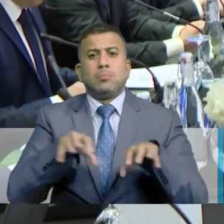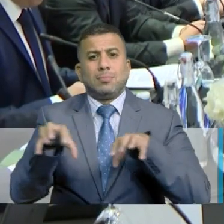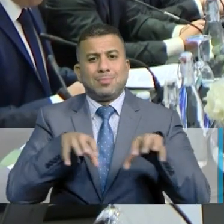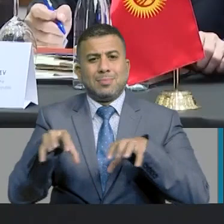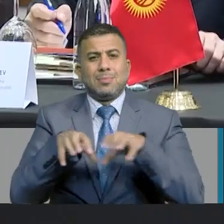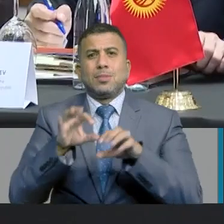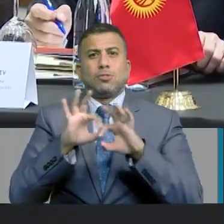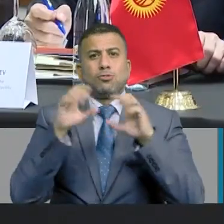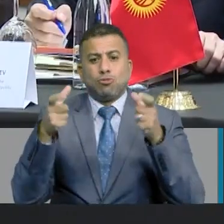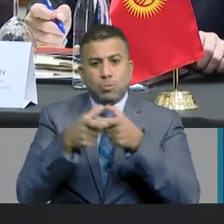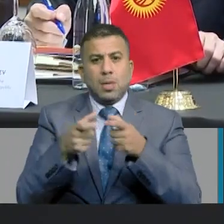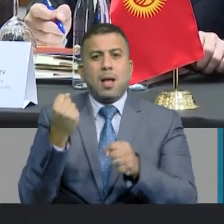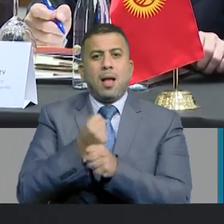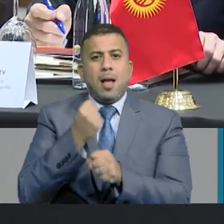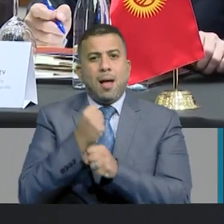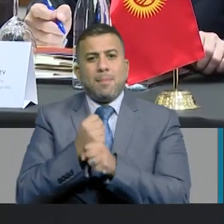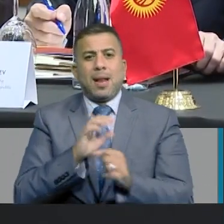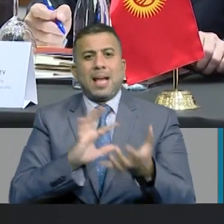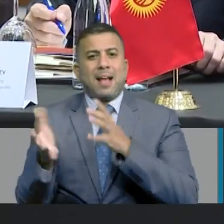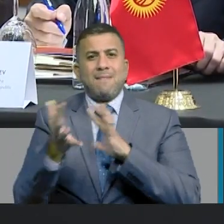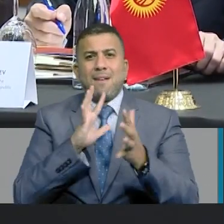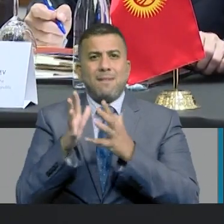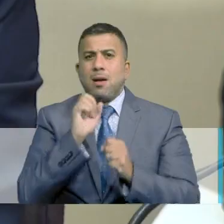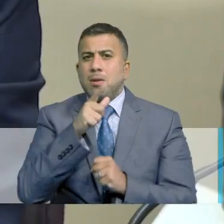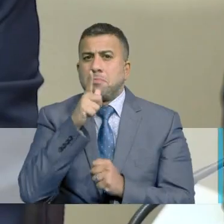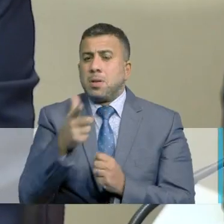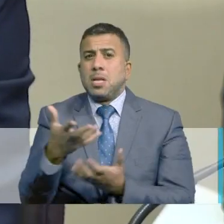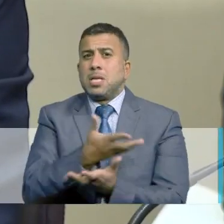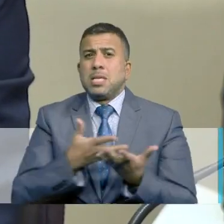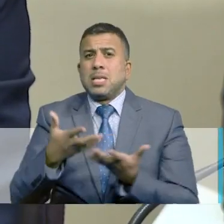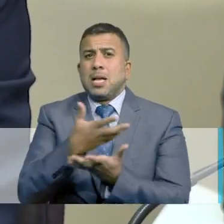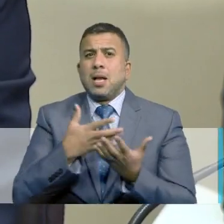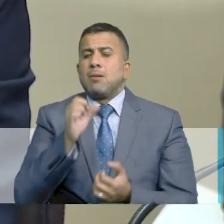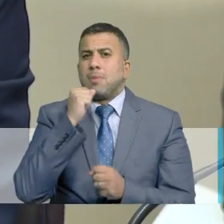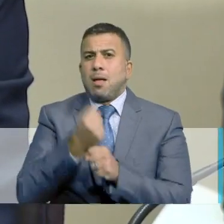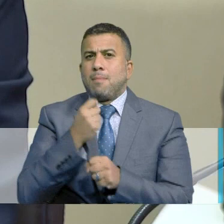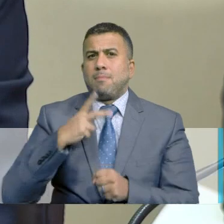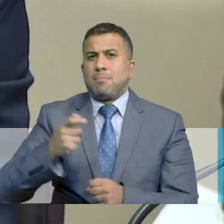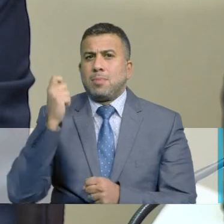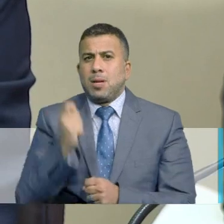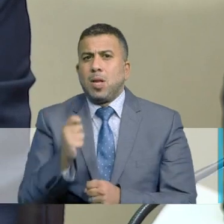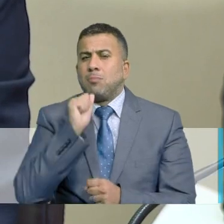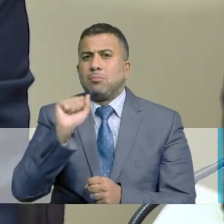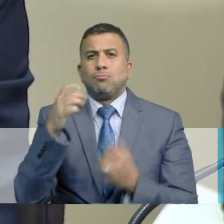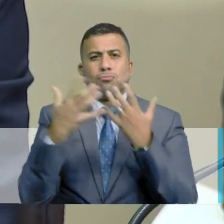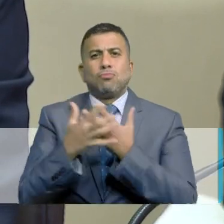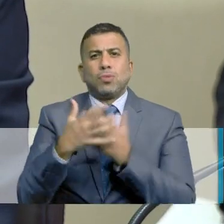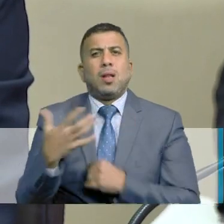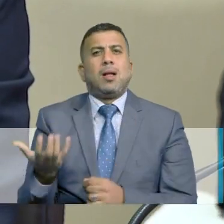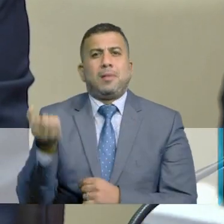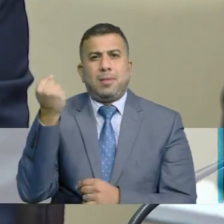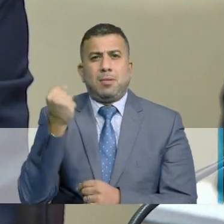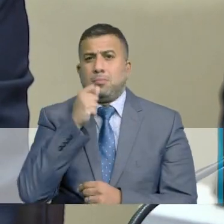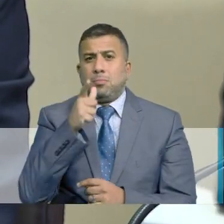وتحديد الاجتماعات ورش العمل يشارك فيه المستثمرون و للاعمال وممثلوا القطاع الخاص من البلدين